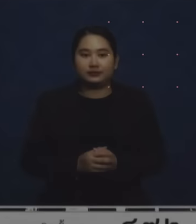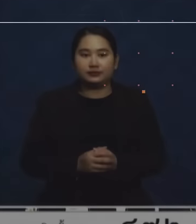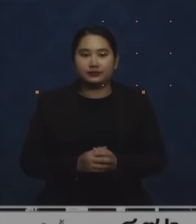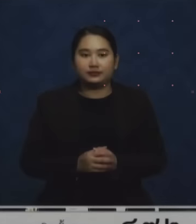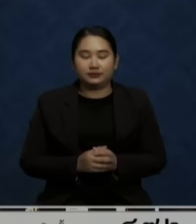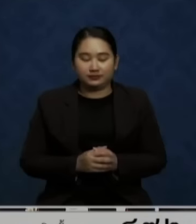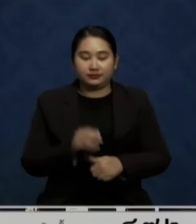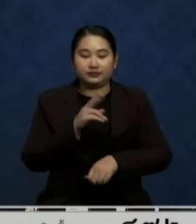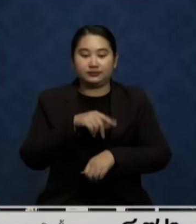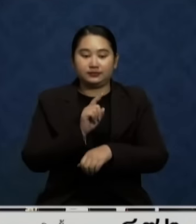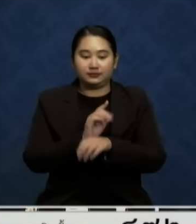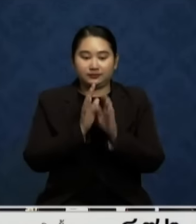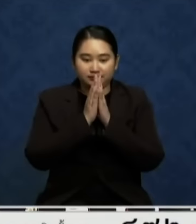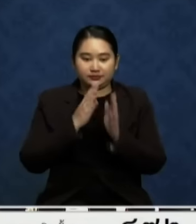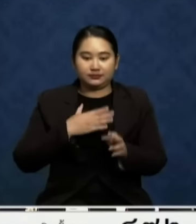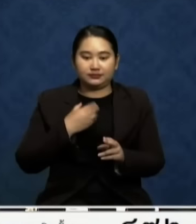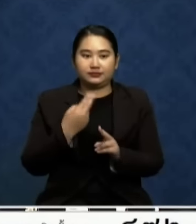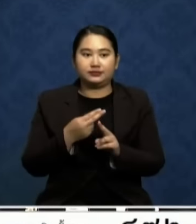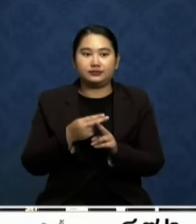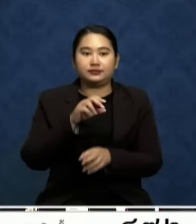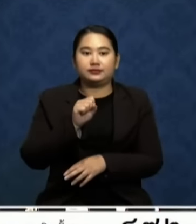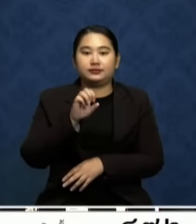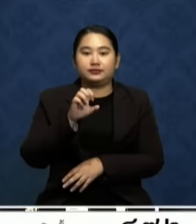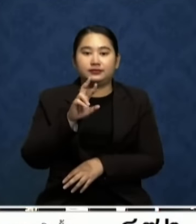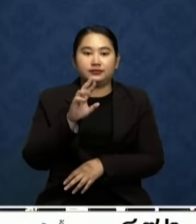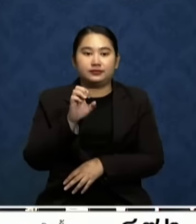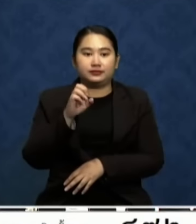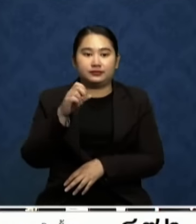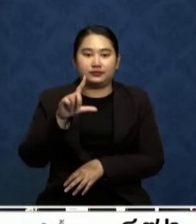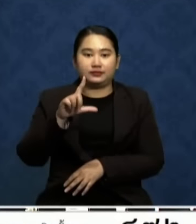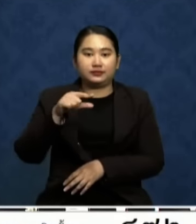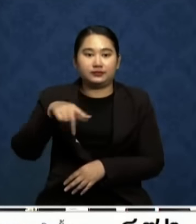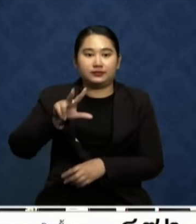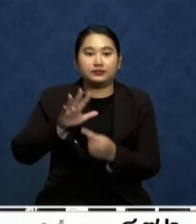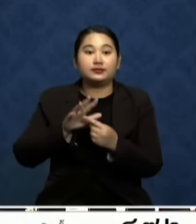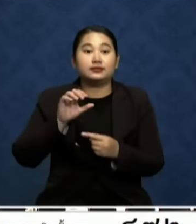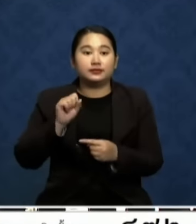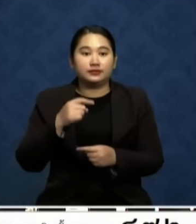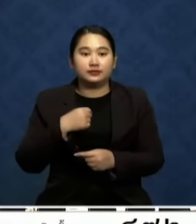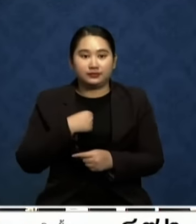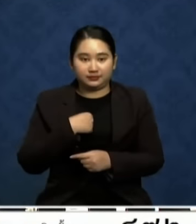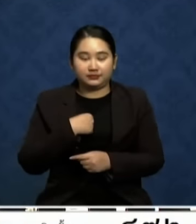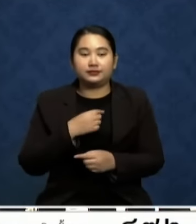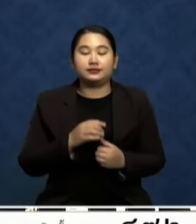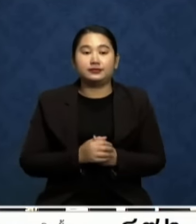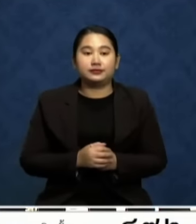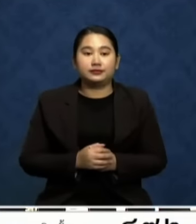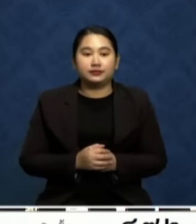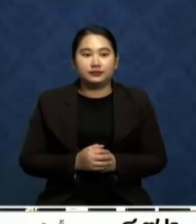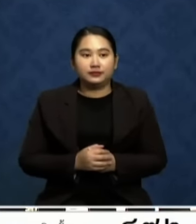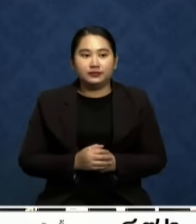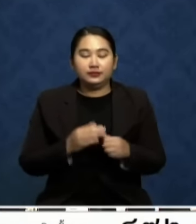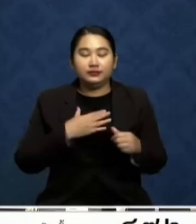ข่าวเด่นท่านประธานนะคะที่ฉันสิริรพัฒน์กรการค่ะผู้แทนราษฎรจากพรรคประชาชนนะคะในที่ฉันเนี่ยสนับสนุนนะคะว่า